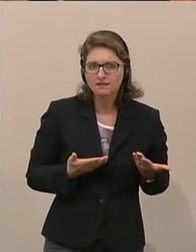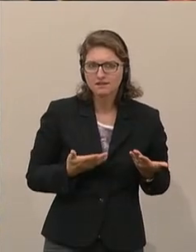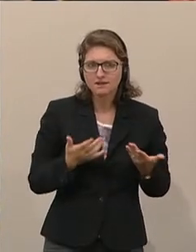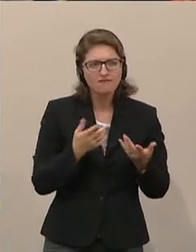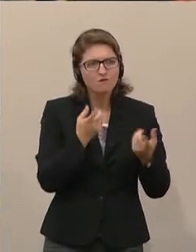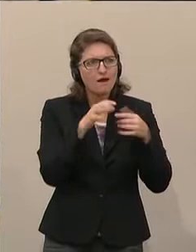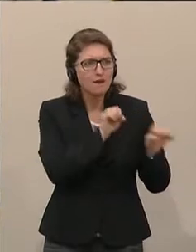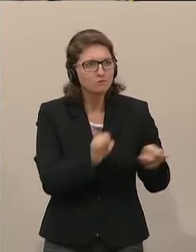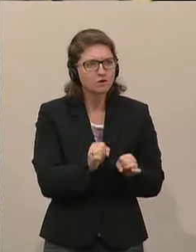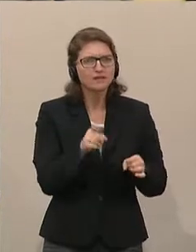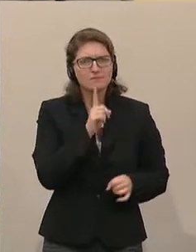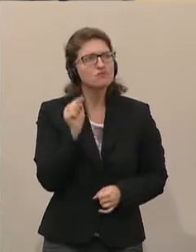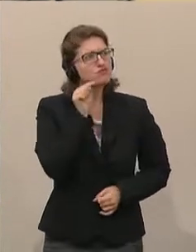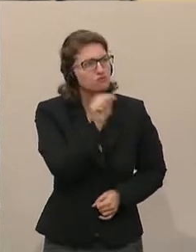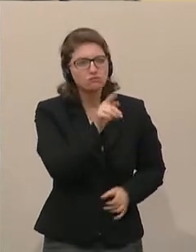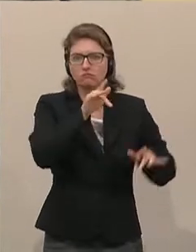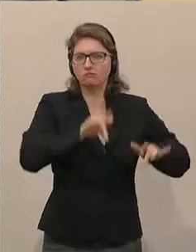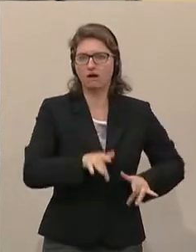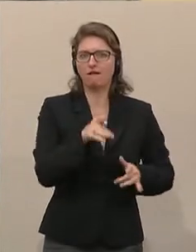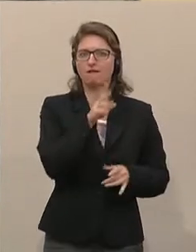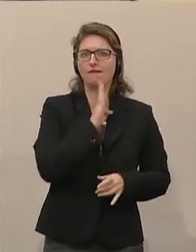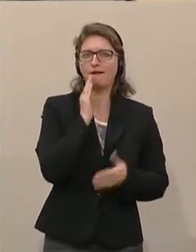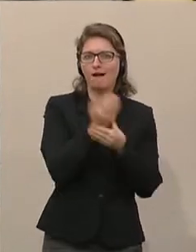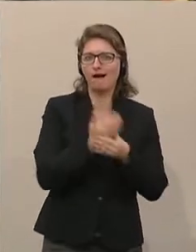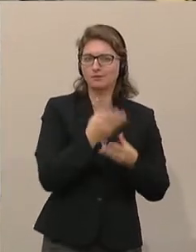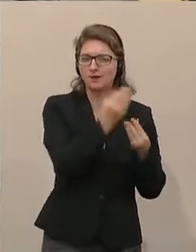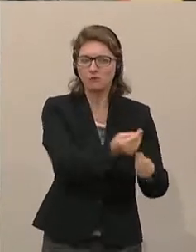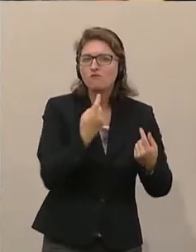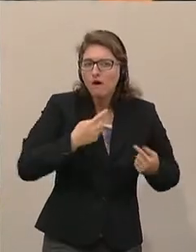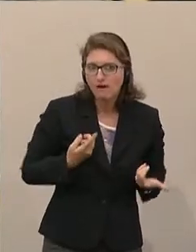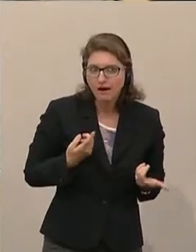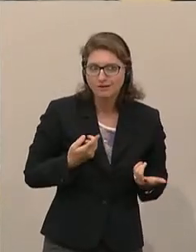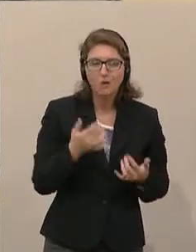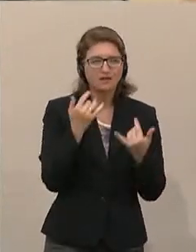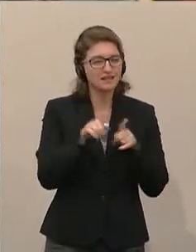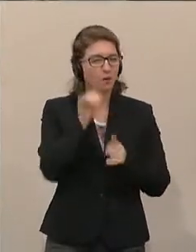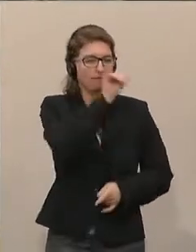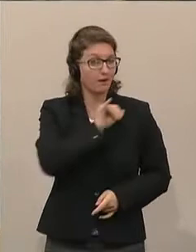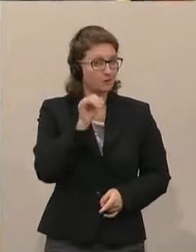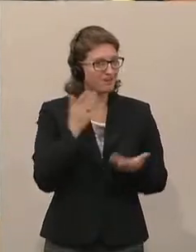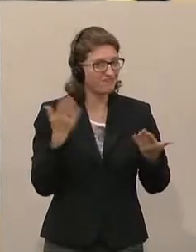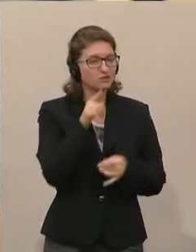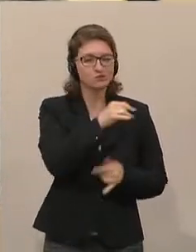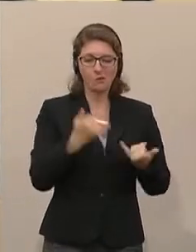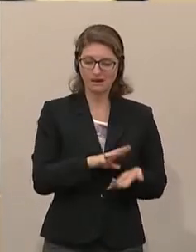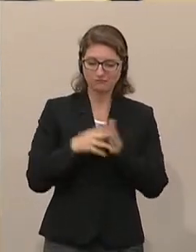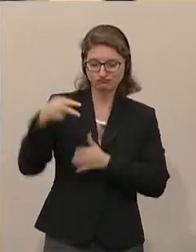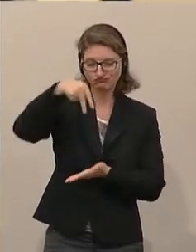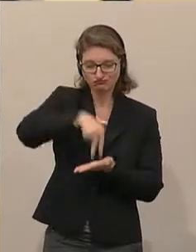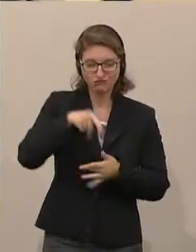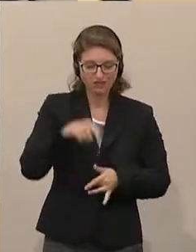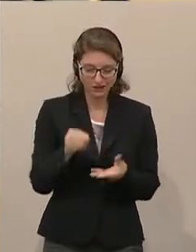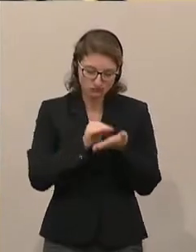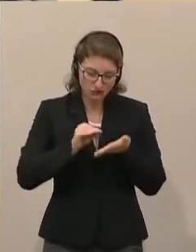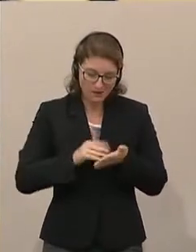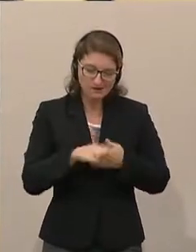ausgerechnet Sie immer alle geheimen Akten haben? Und die beste Ironie der Geschichte ist, Sie stellen sich jetzt heute hier hin mit einem Schreiben, das an und für sich geheim